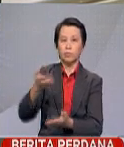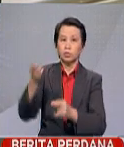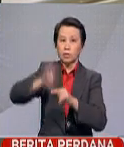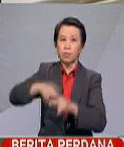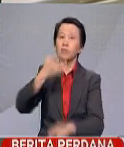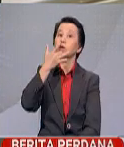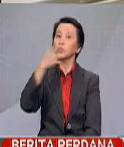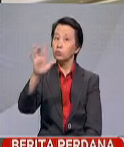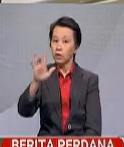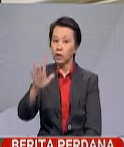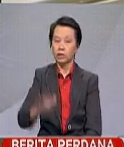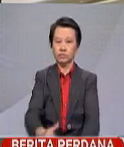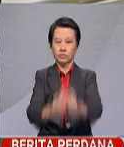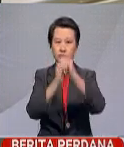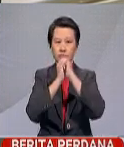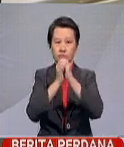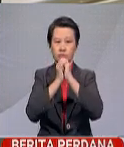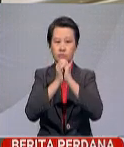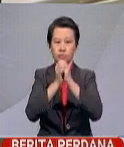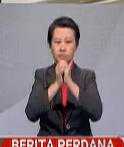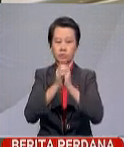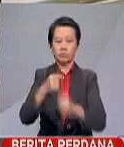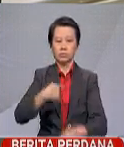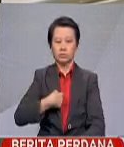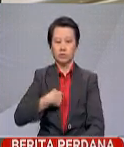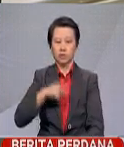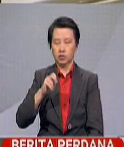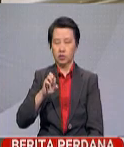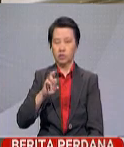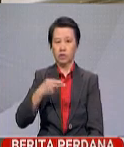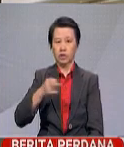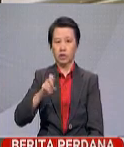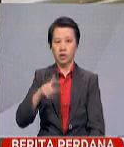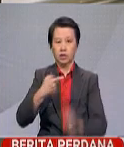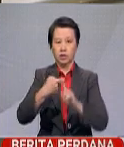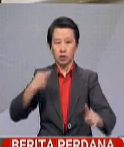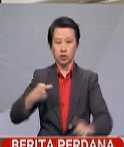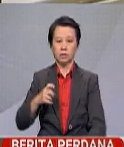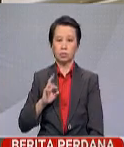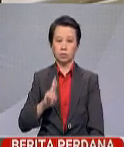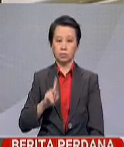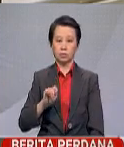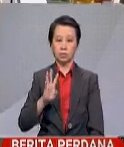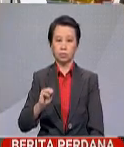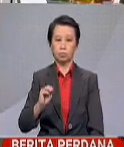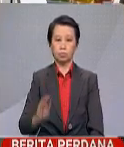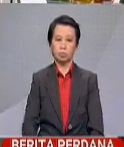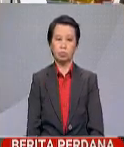Kongsi facai, Nur Hela Razali, RTM.